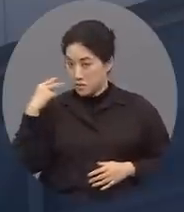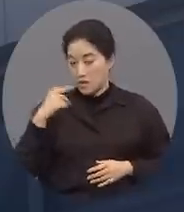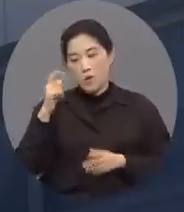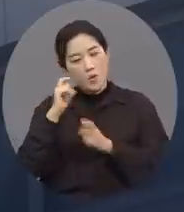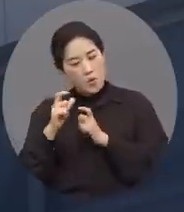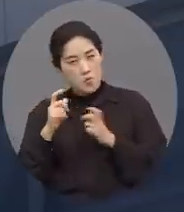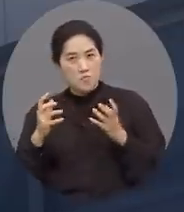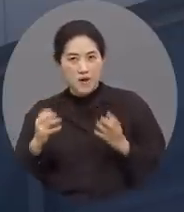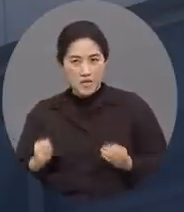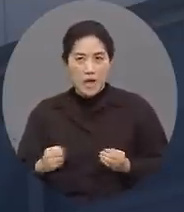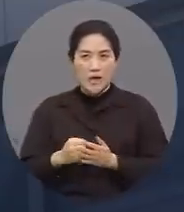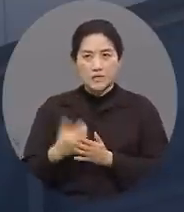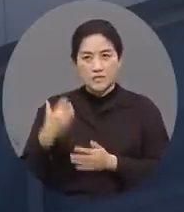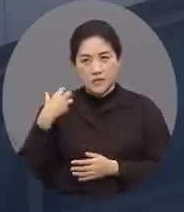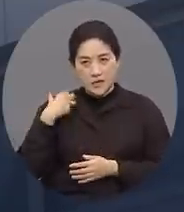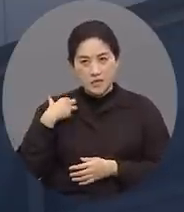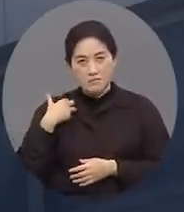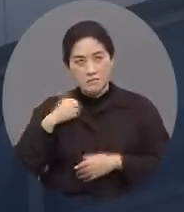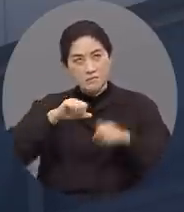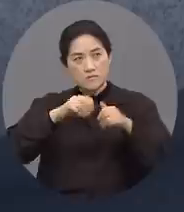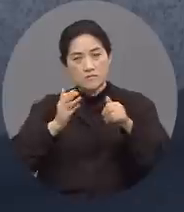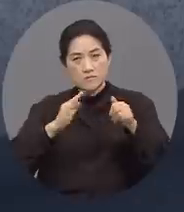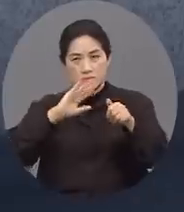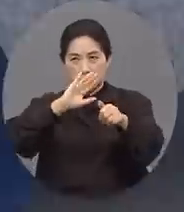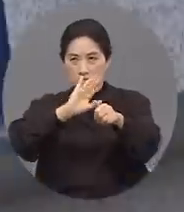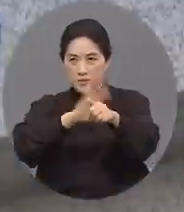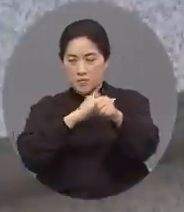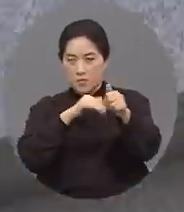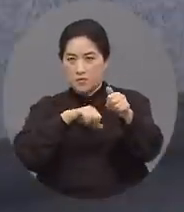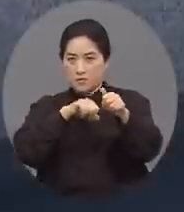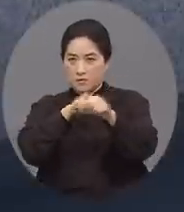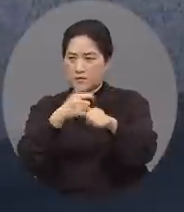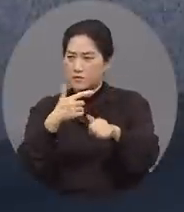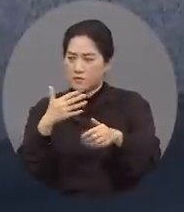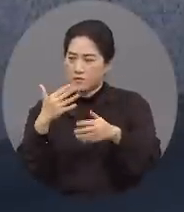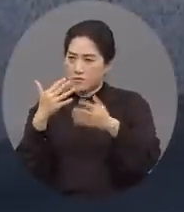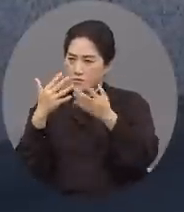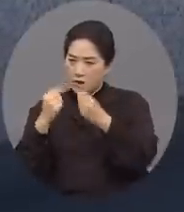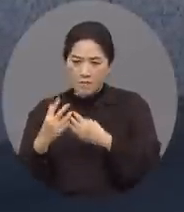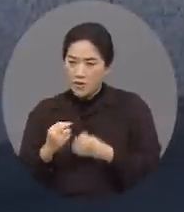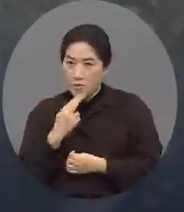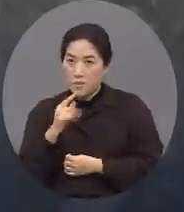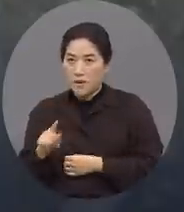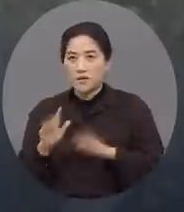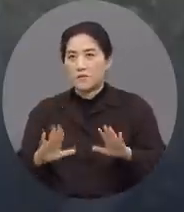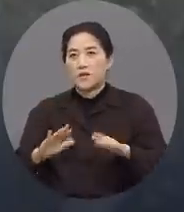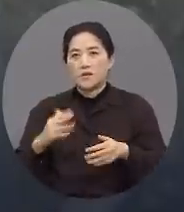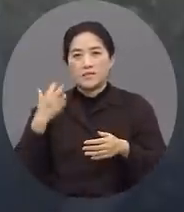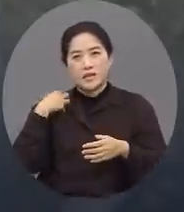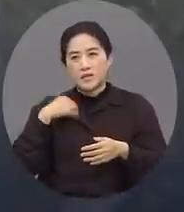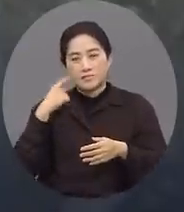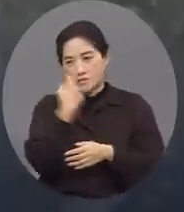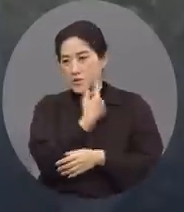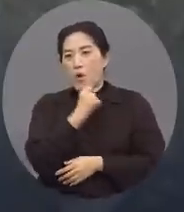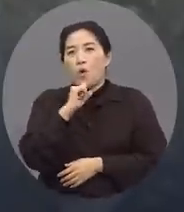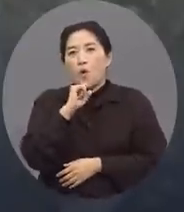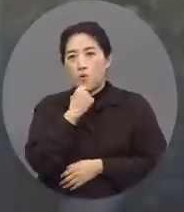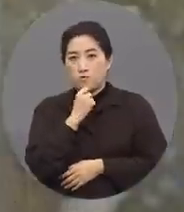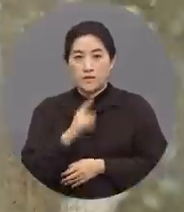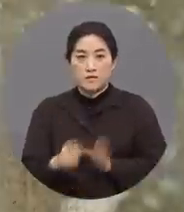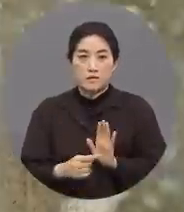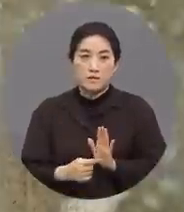고민이 많다, 책임을 물은 전례가 많지 않다 수준이었는데 오늘은 책임을 입증하기 어렵다로 한 발 더 나간